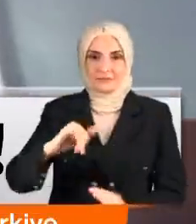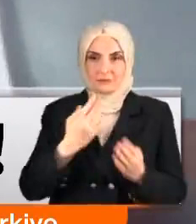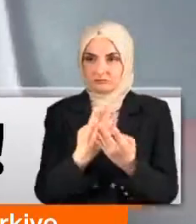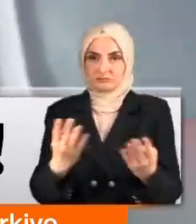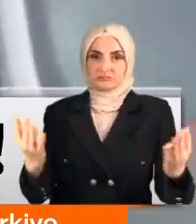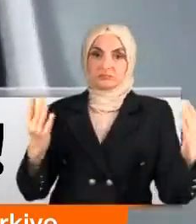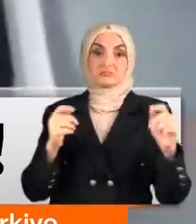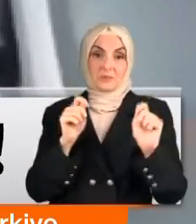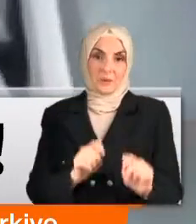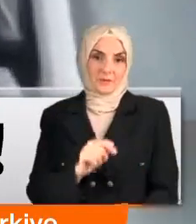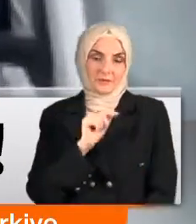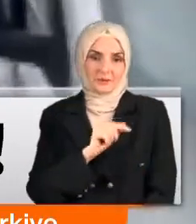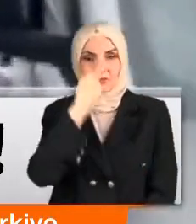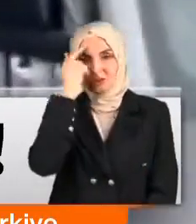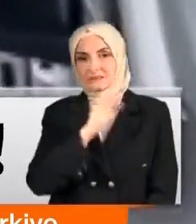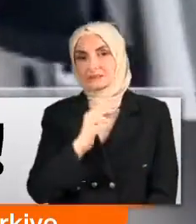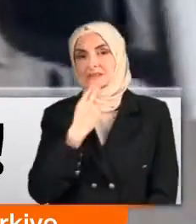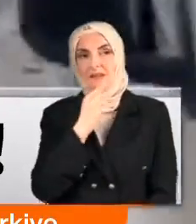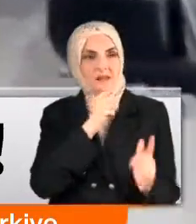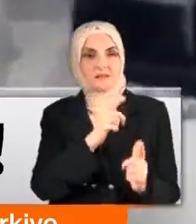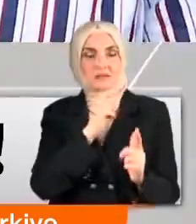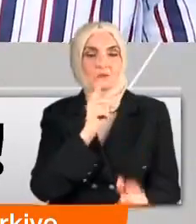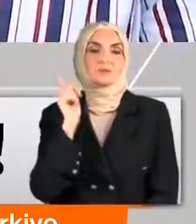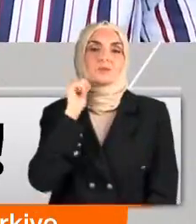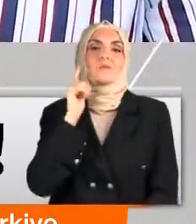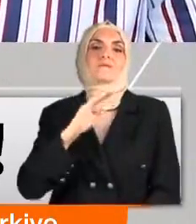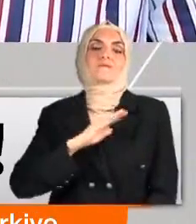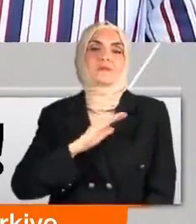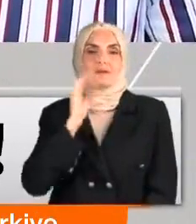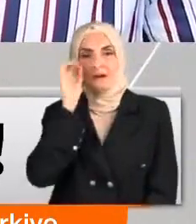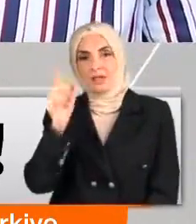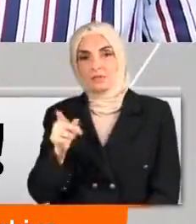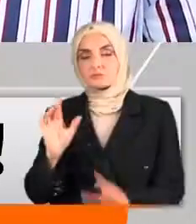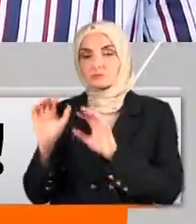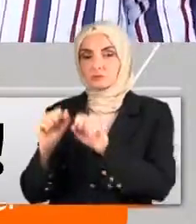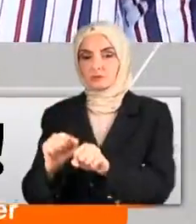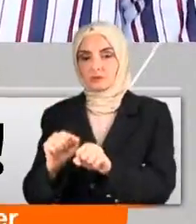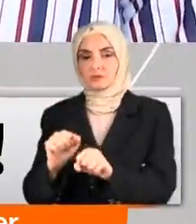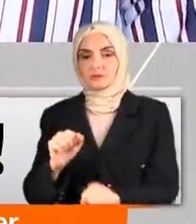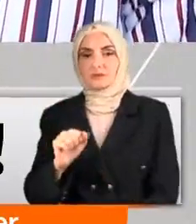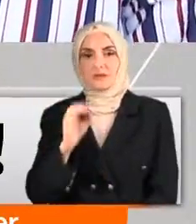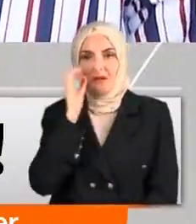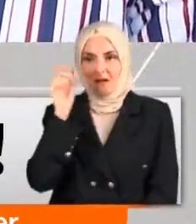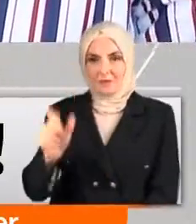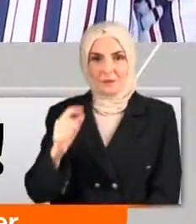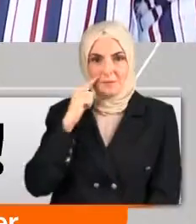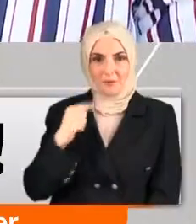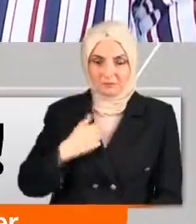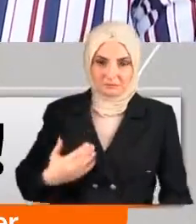Talihsiz kadının sesi duyuldu. O saldırgan tutuklandı. Ben bu insandan yakamı kurtaramıyorum. Ben hala